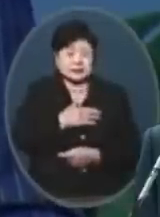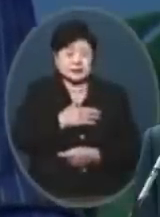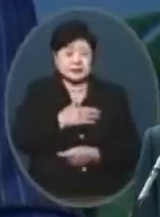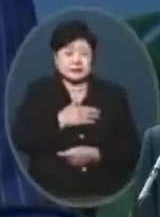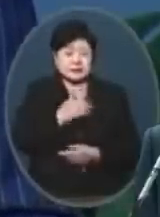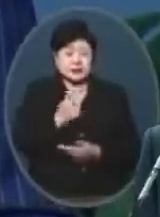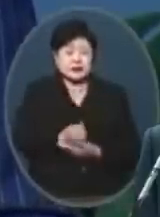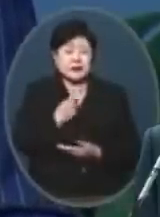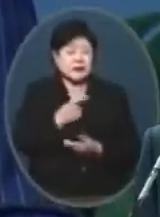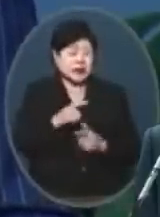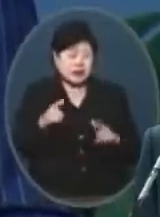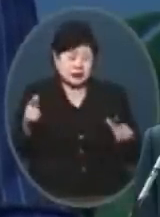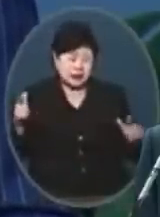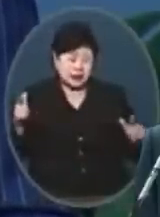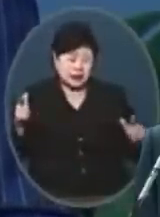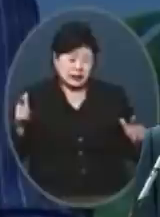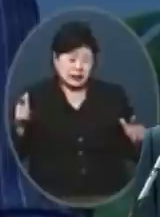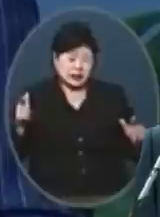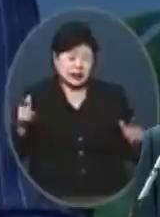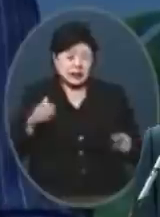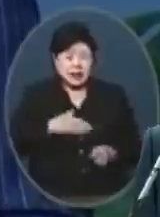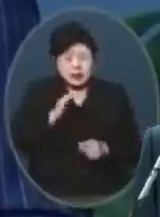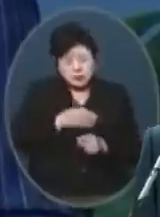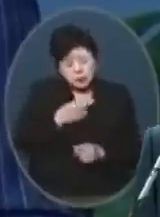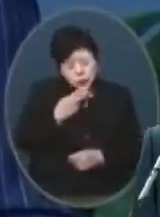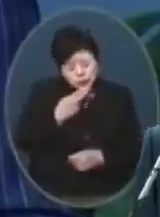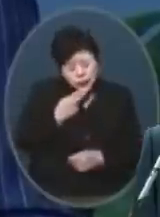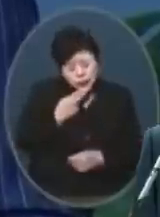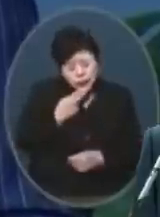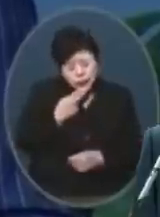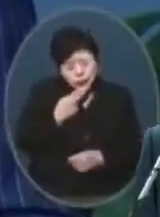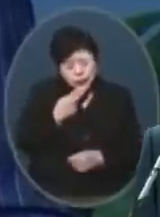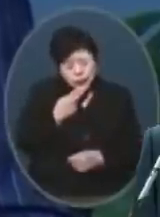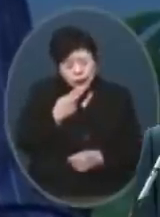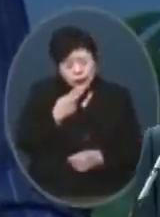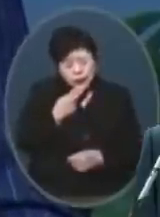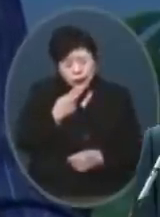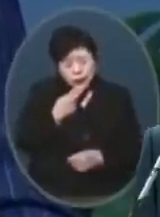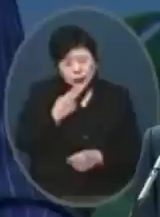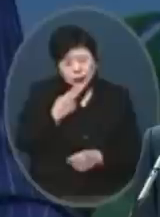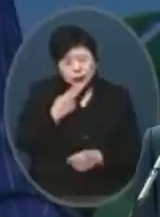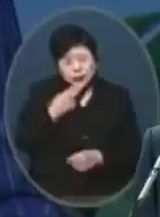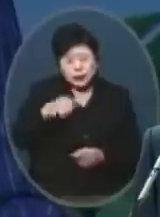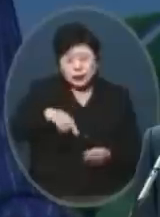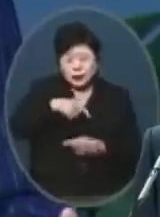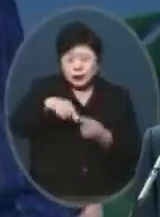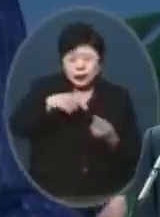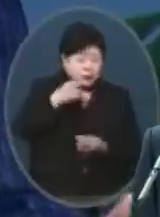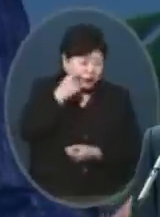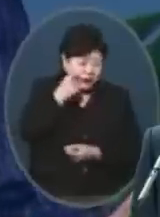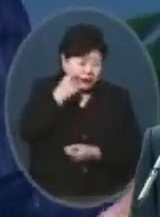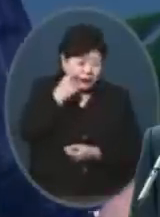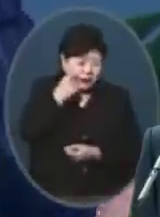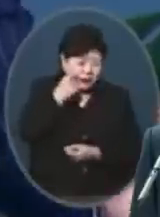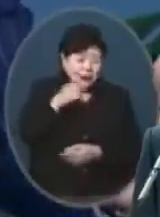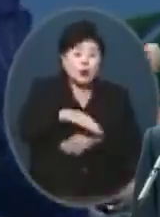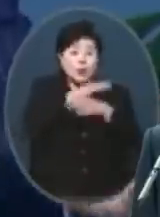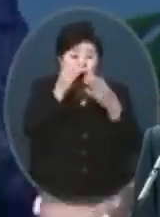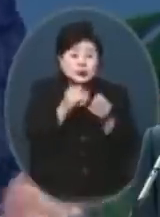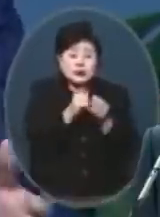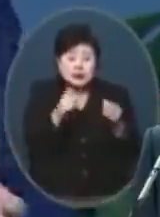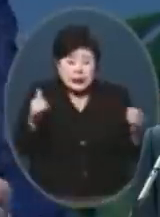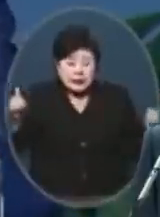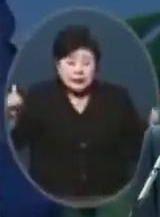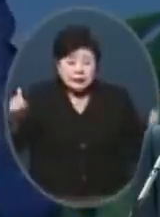지은 죄가 아닌데요. 이건 내가 잘못한 일이 아닌데요. 그렇게 말할 수 없는 것은 모든